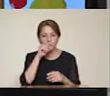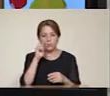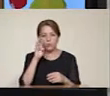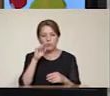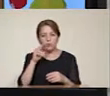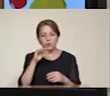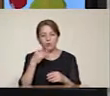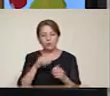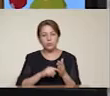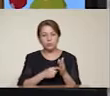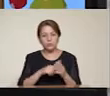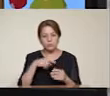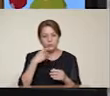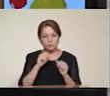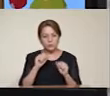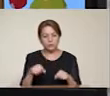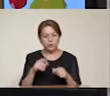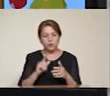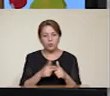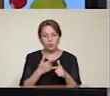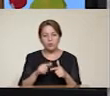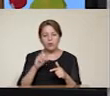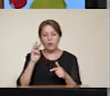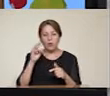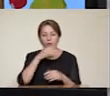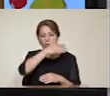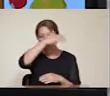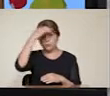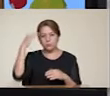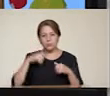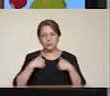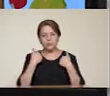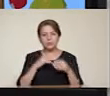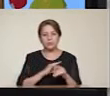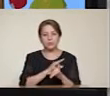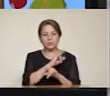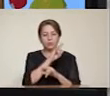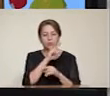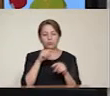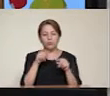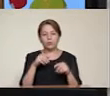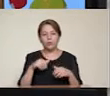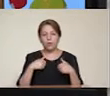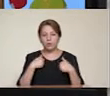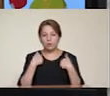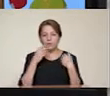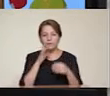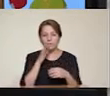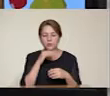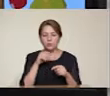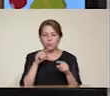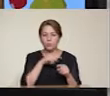moddiy nuqta deb aytsak bo'ladi. Yoki bo'lmasa, osmonda harakatlanayotgan samolyotni. Chunki uning harakatlanayotgan vaqtida